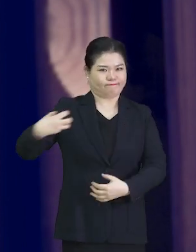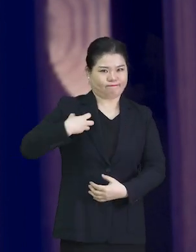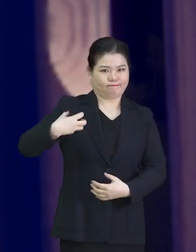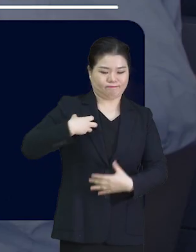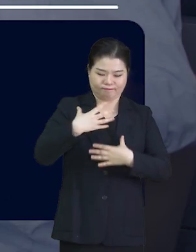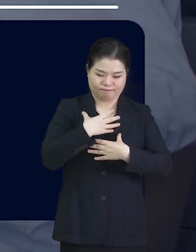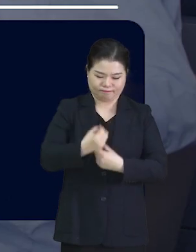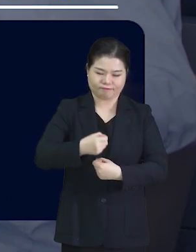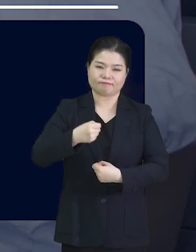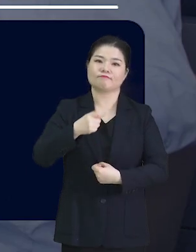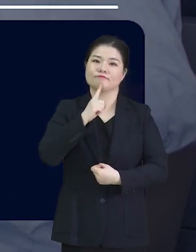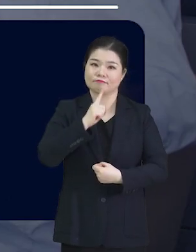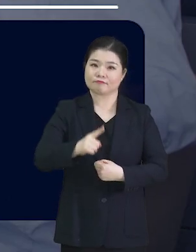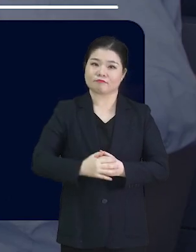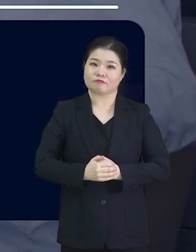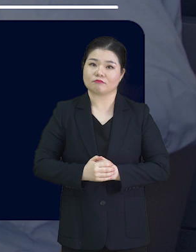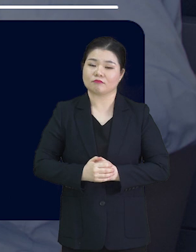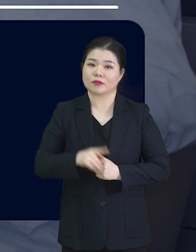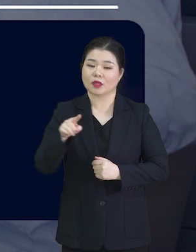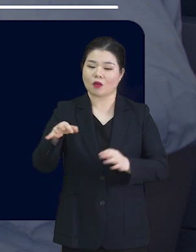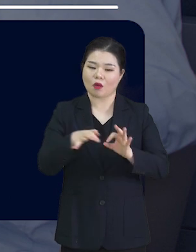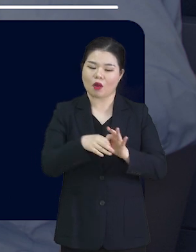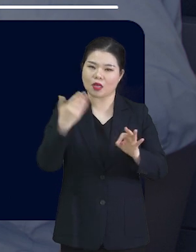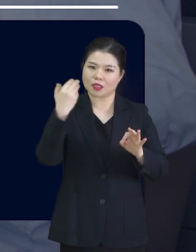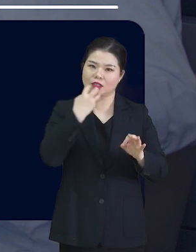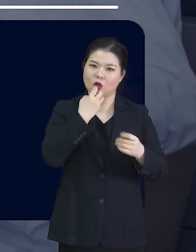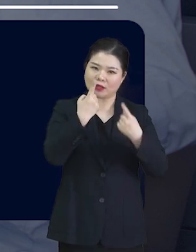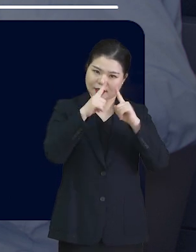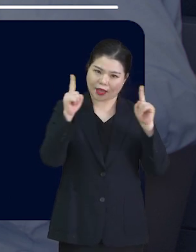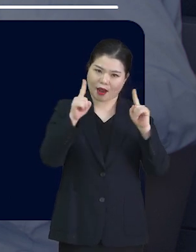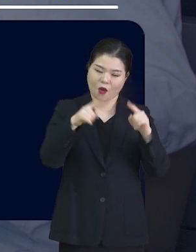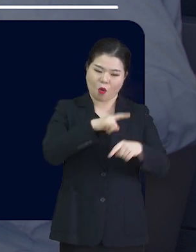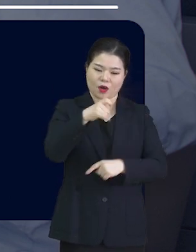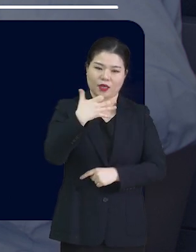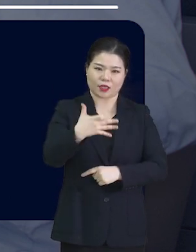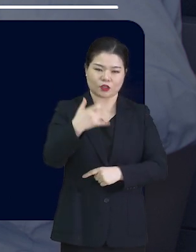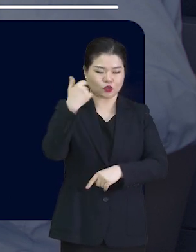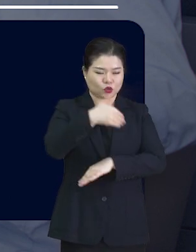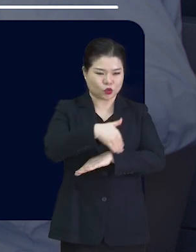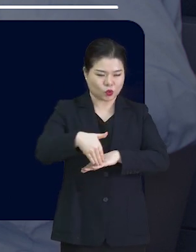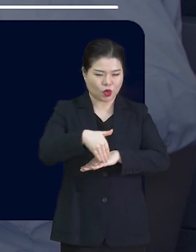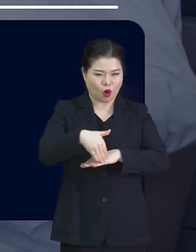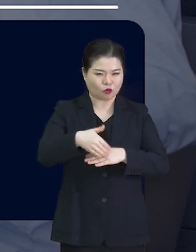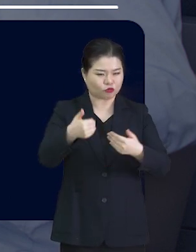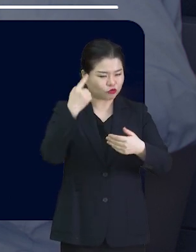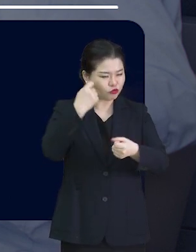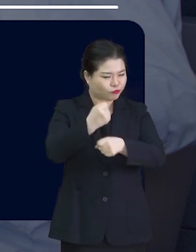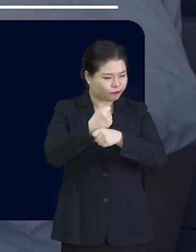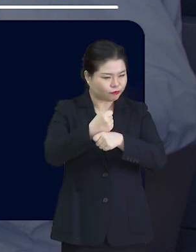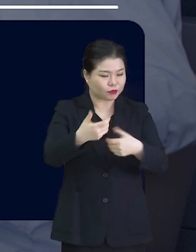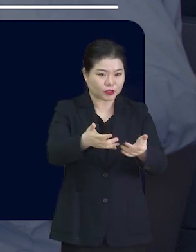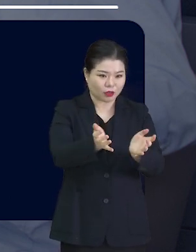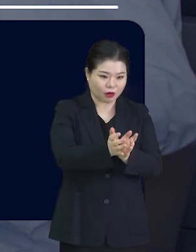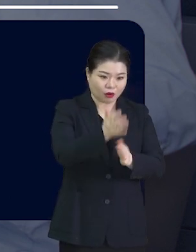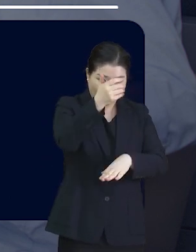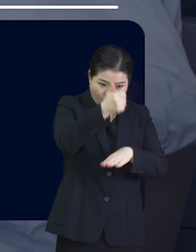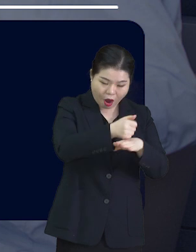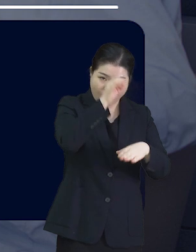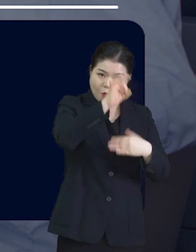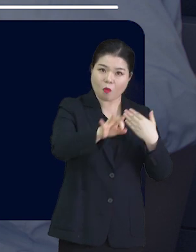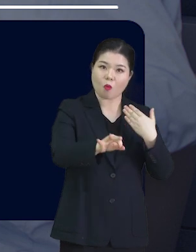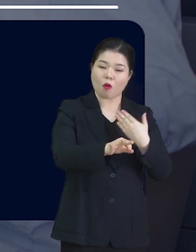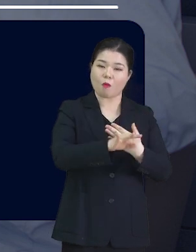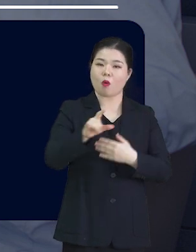책임지겠다고 밝혔습니다. 이와 함께 최근 서울대 코로나19 기획연구단이 실시한 연구 결과에